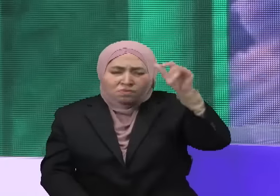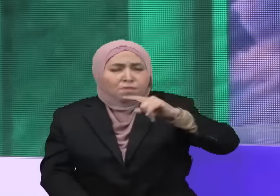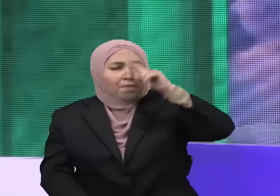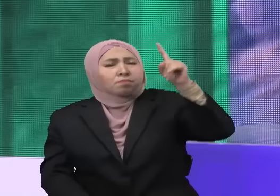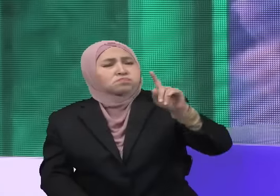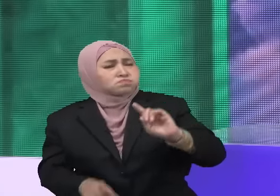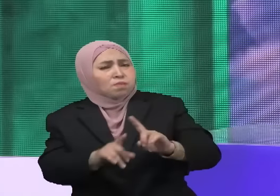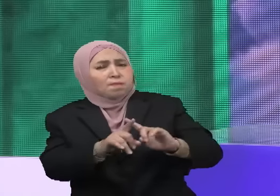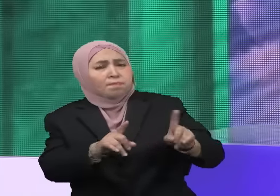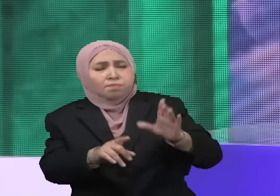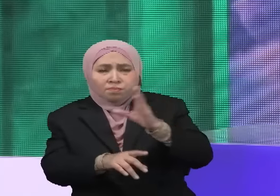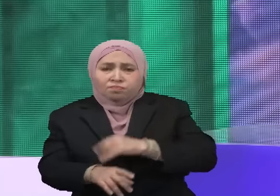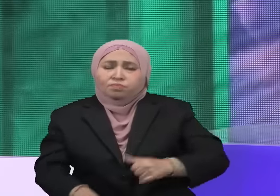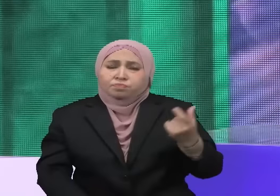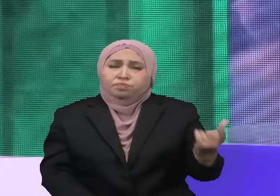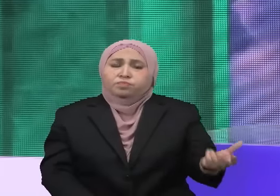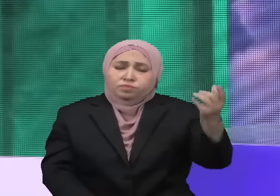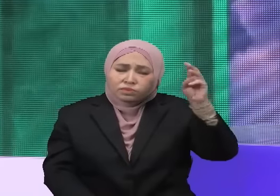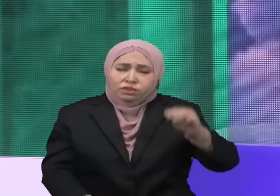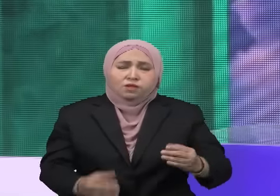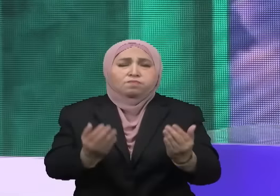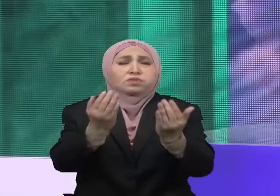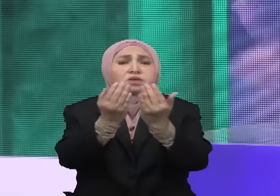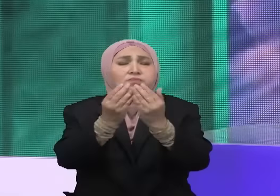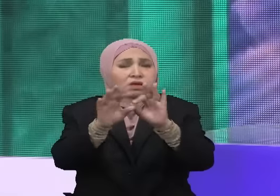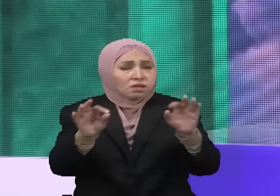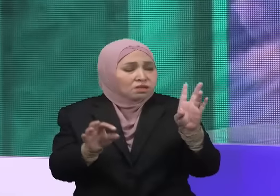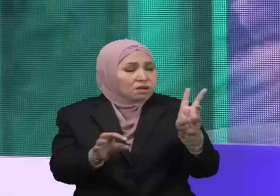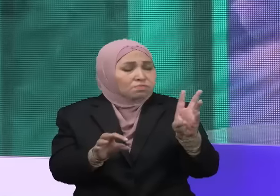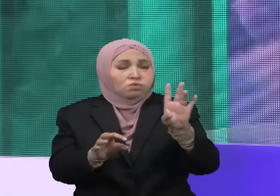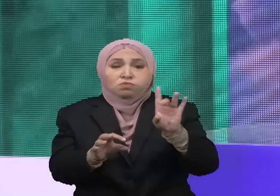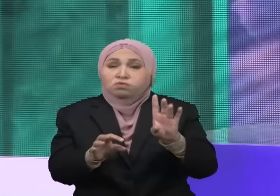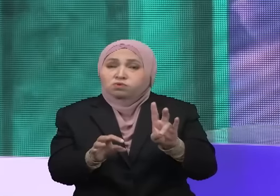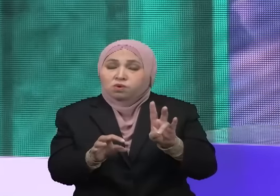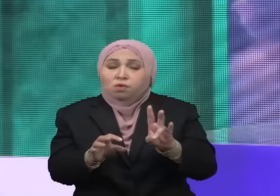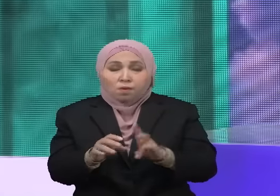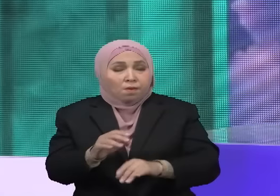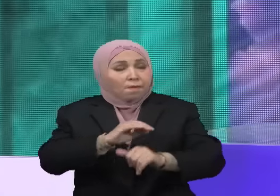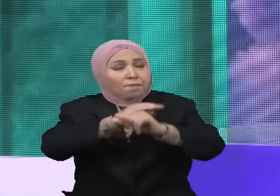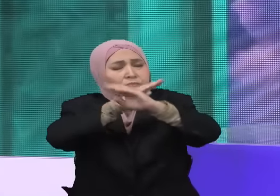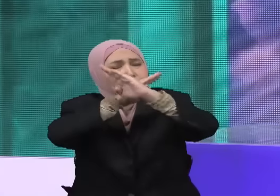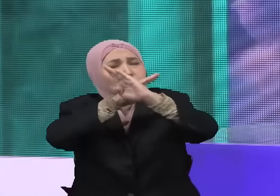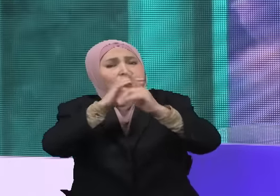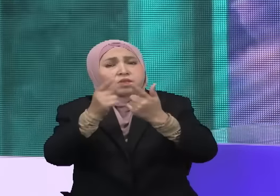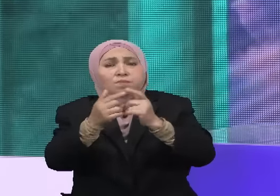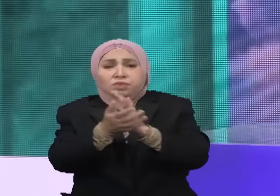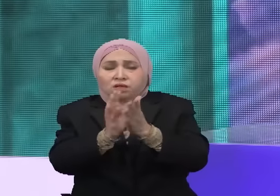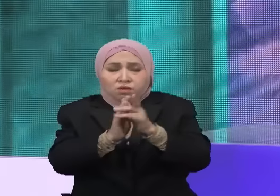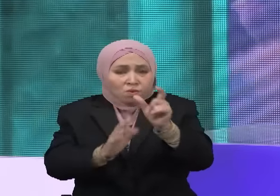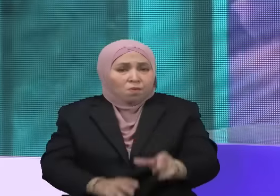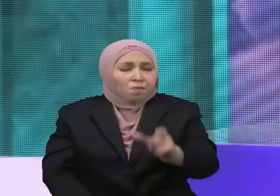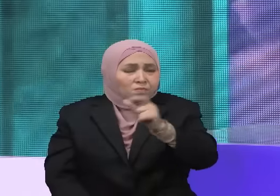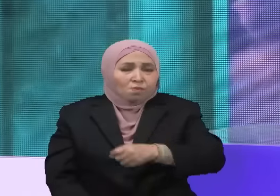dan sebagainya. Dan Nabi Musa pernah berdoa pada ayat 67 surah Al-Baqarah, aku berlindung daripada menjadi orang